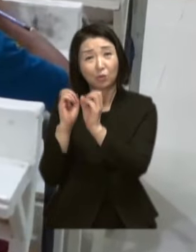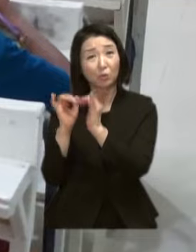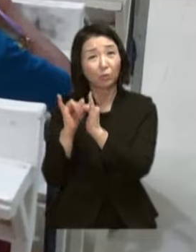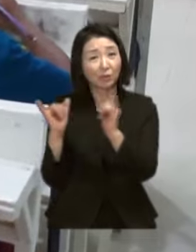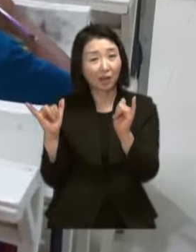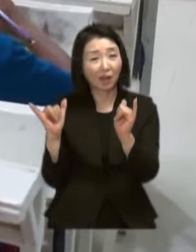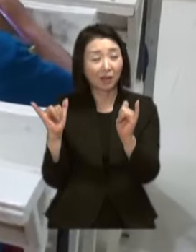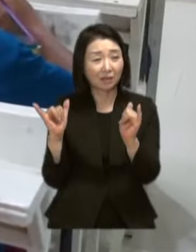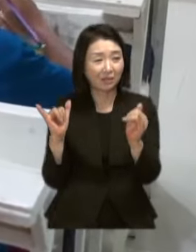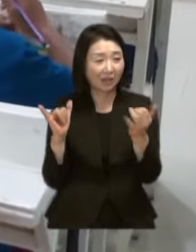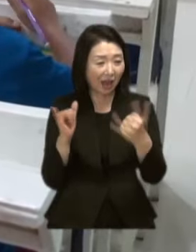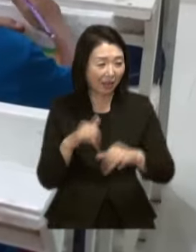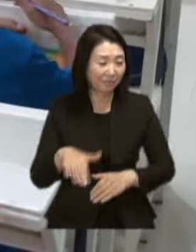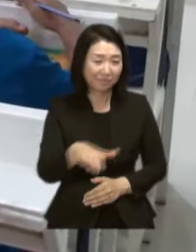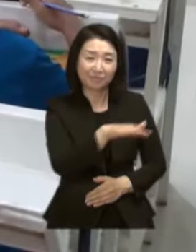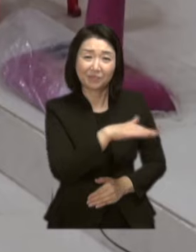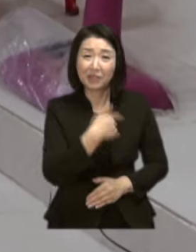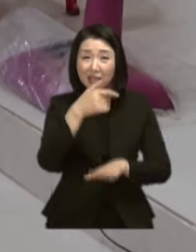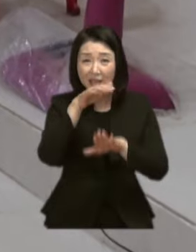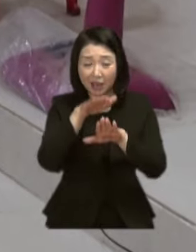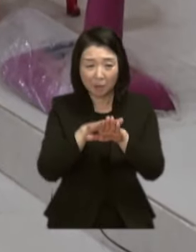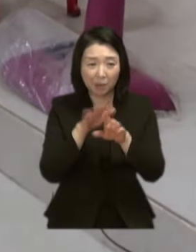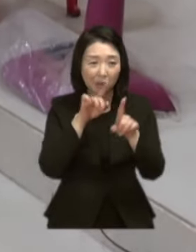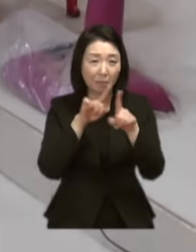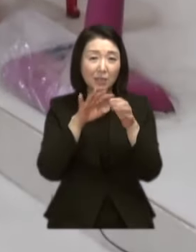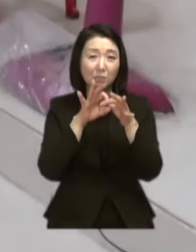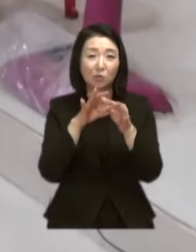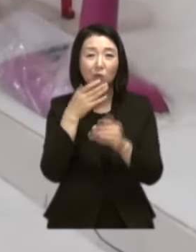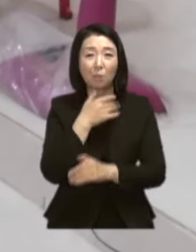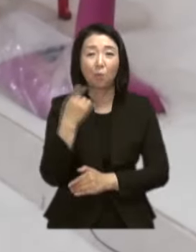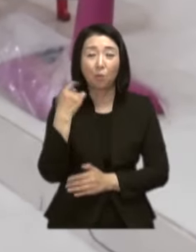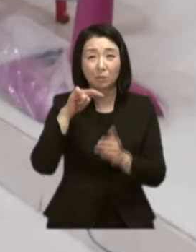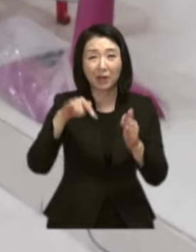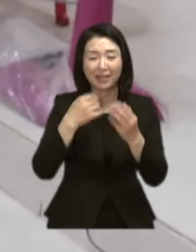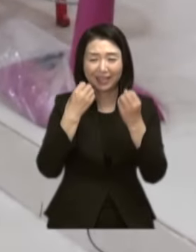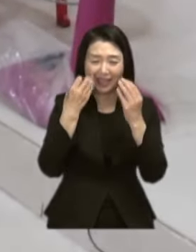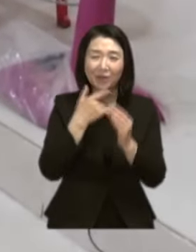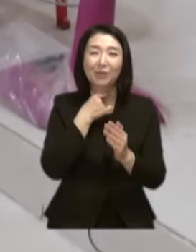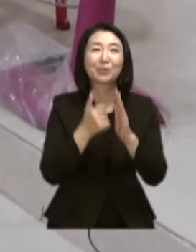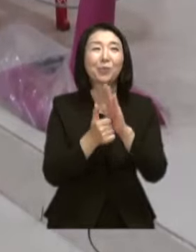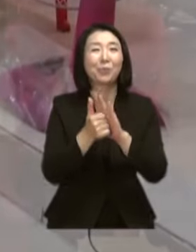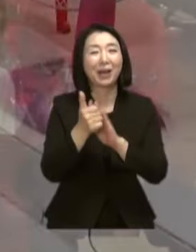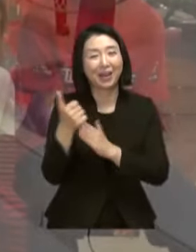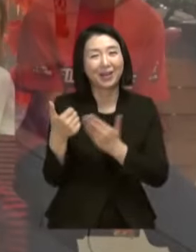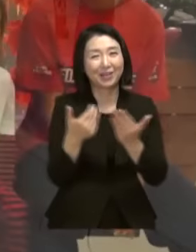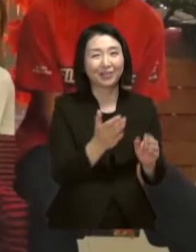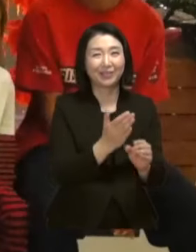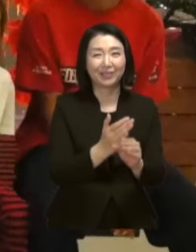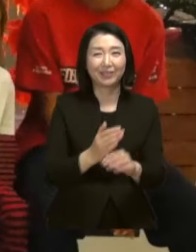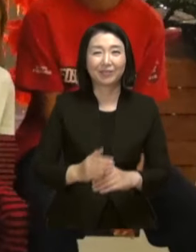아이들에게 매일같이 예배와 말씀을 통해 복음 안에 새 소망을 심어주고 있다.